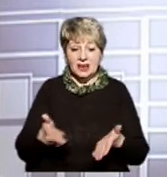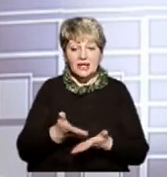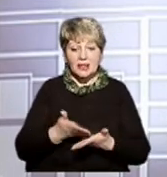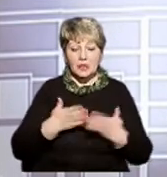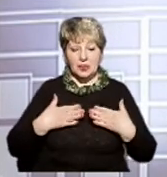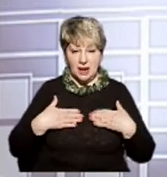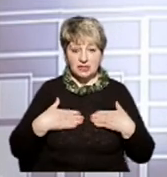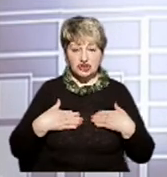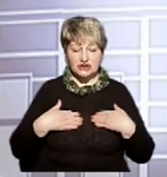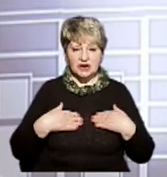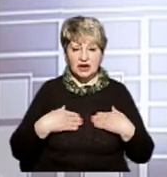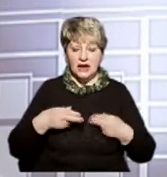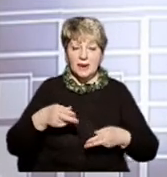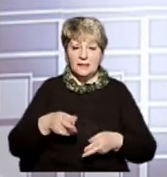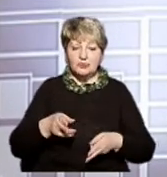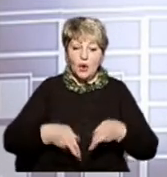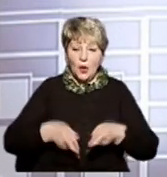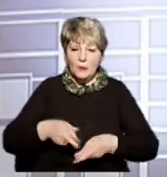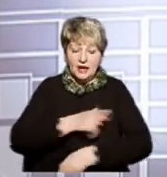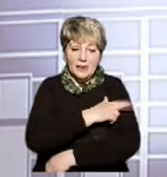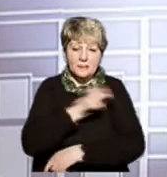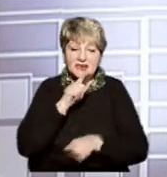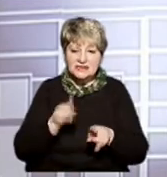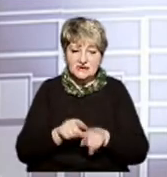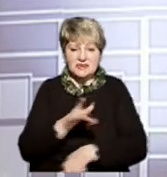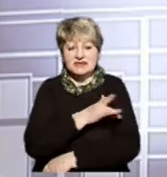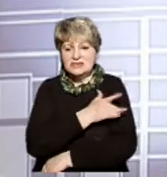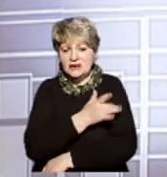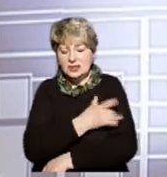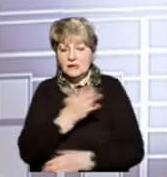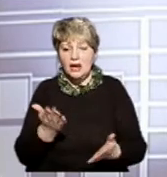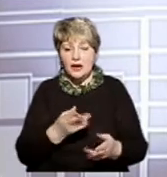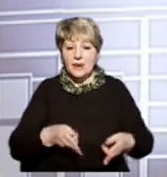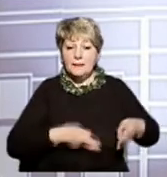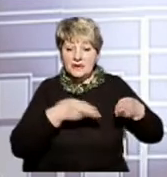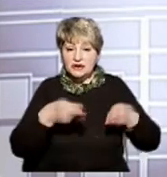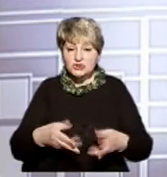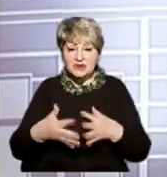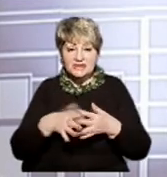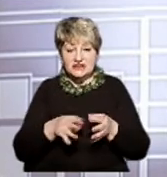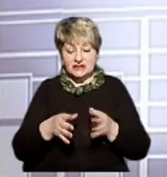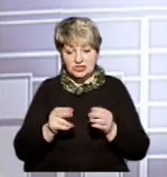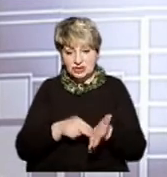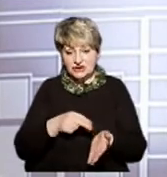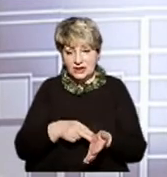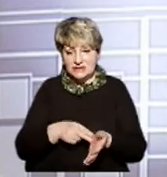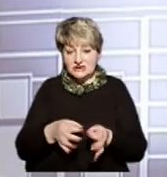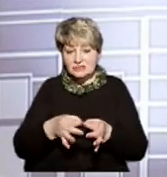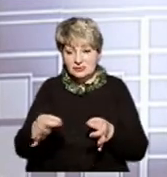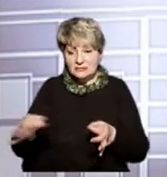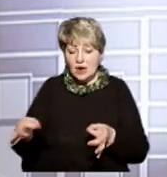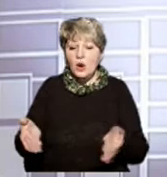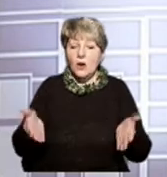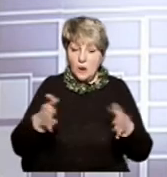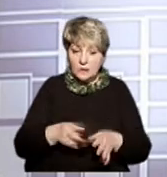наші операційні медсестри, санітарочки, які добираються із сіл Черкаської області, вони залишаються і